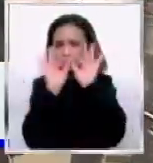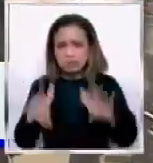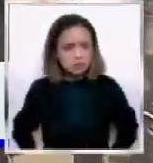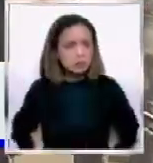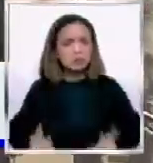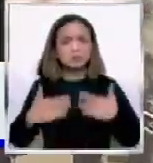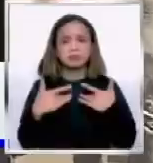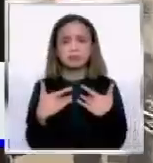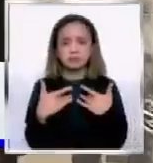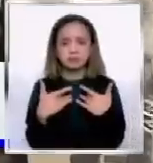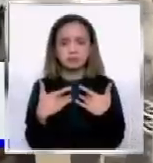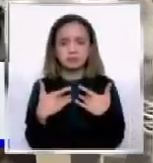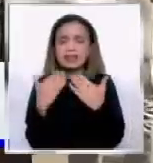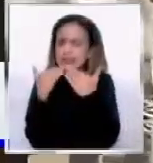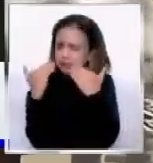Thank you.